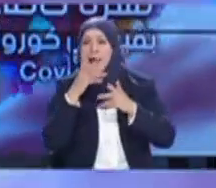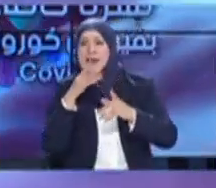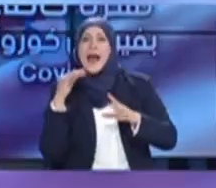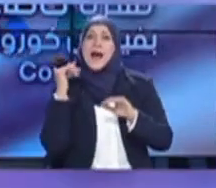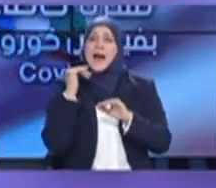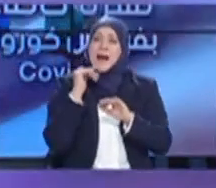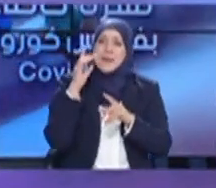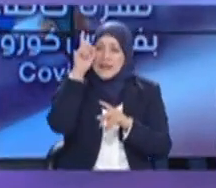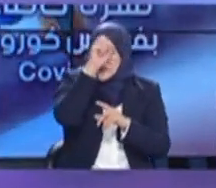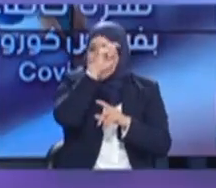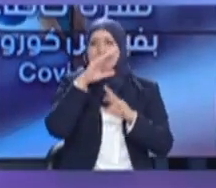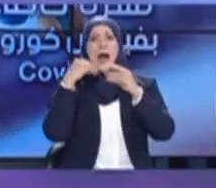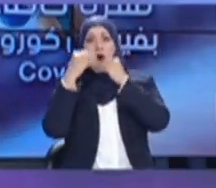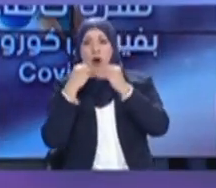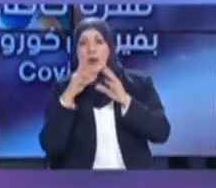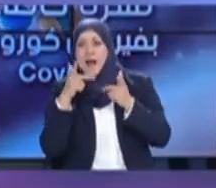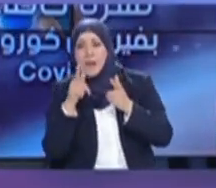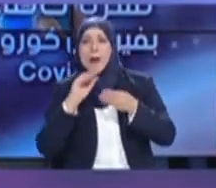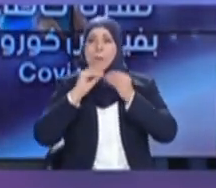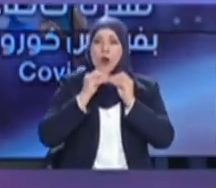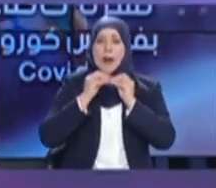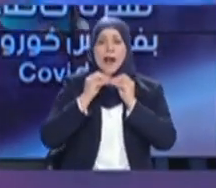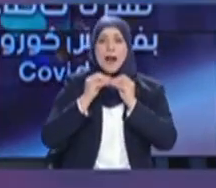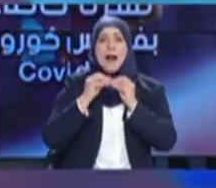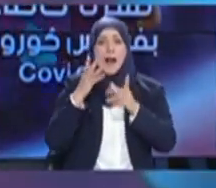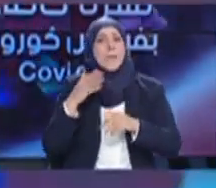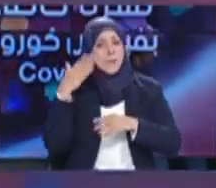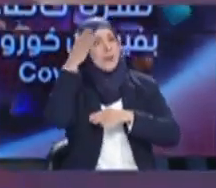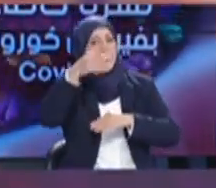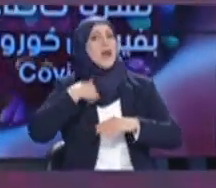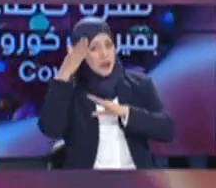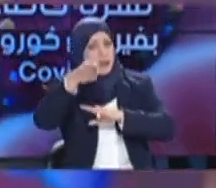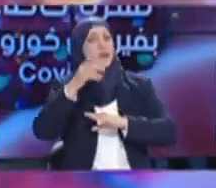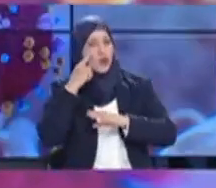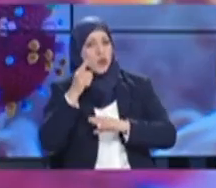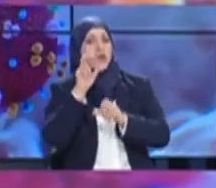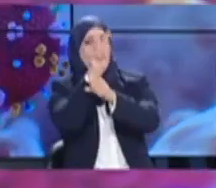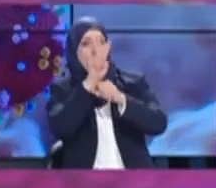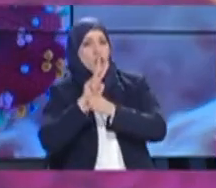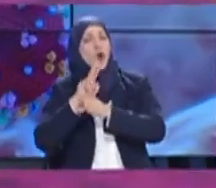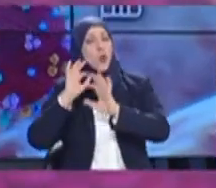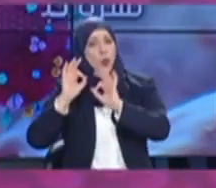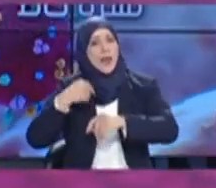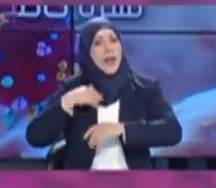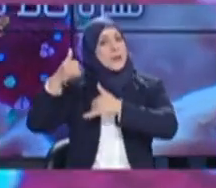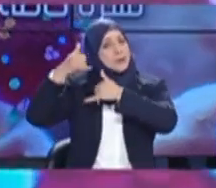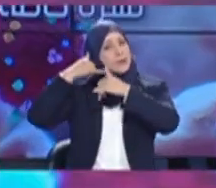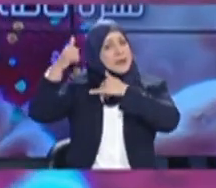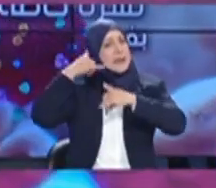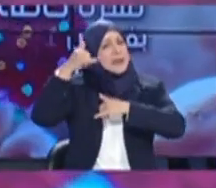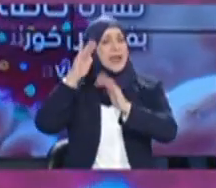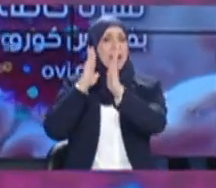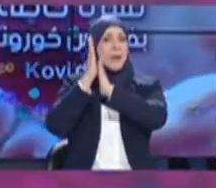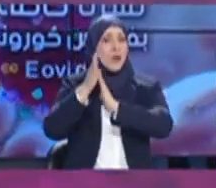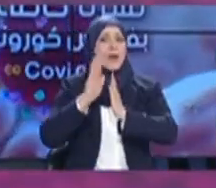جير افيك او بار تيليفون، واللي يستوجب حاله باش نمشي مثلا المصحه نمشي. وانت في اتصال مباشر معاهم معناها؟ اي تعرف معناها إيه؟